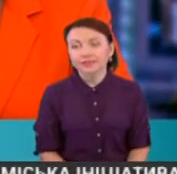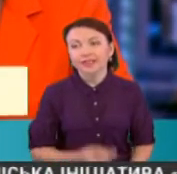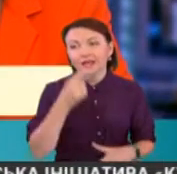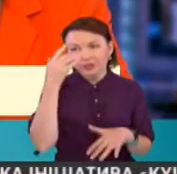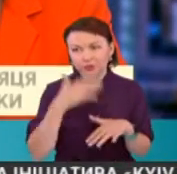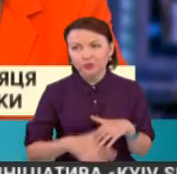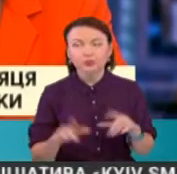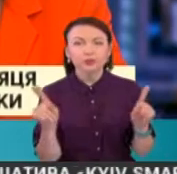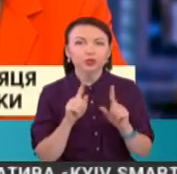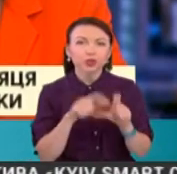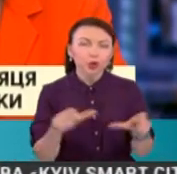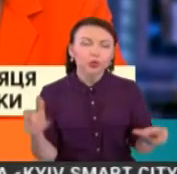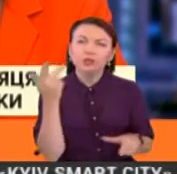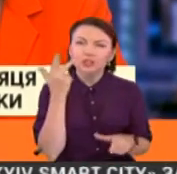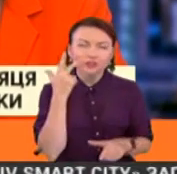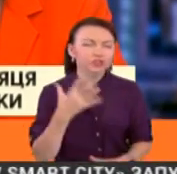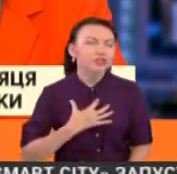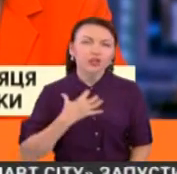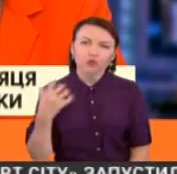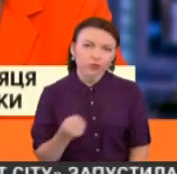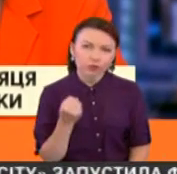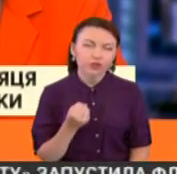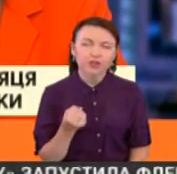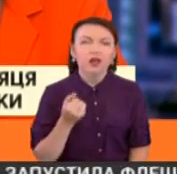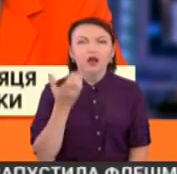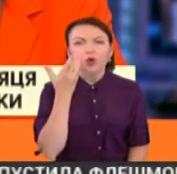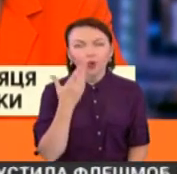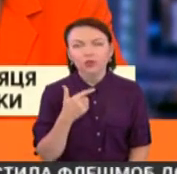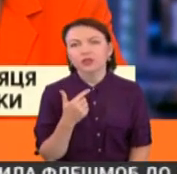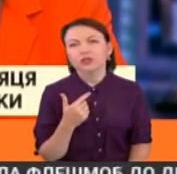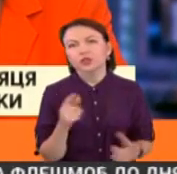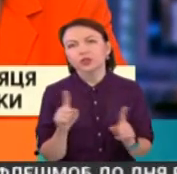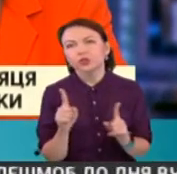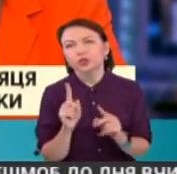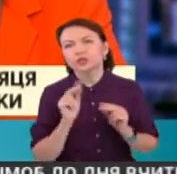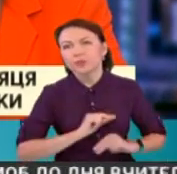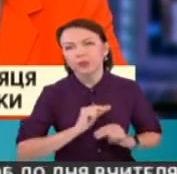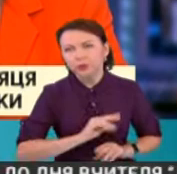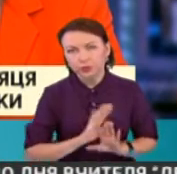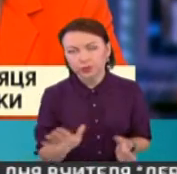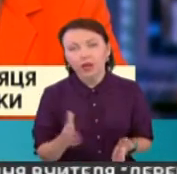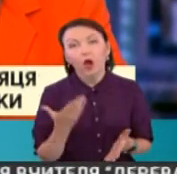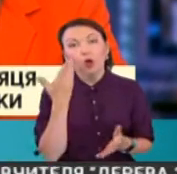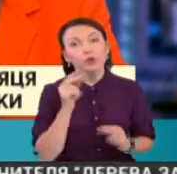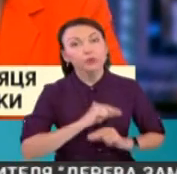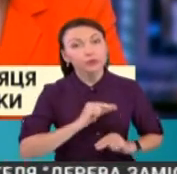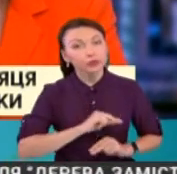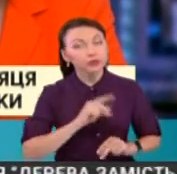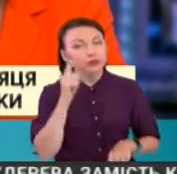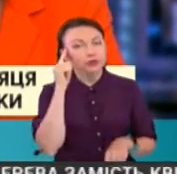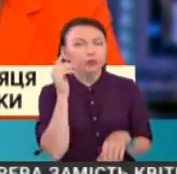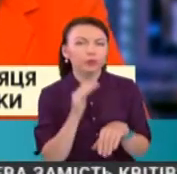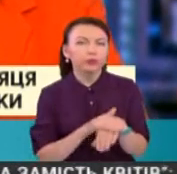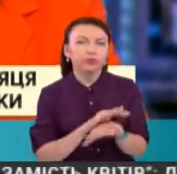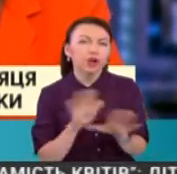зрозуміло, що люди завжди невдоволені, коли щось не працює. Коли працює, це не